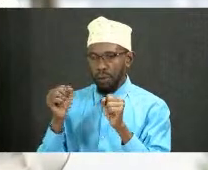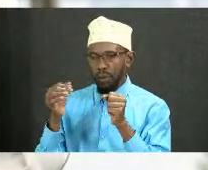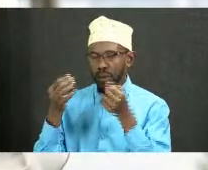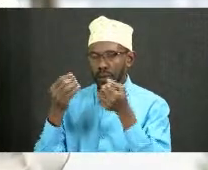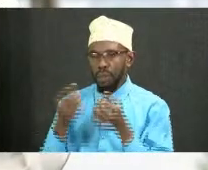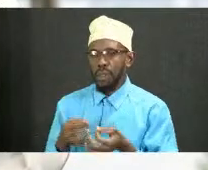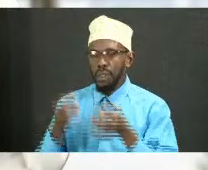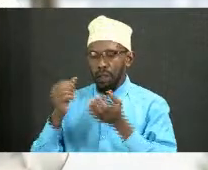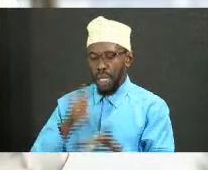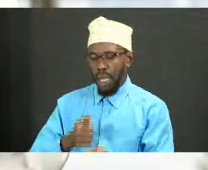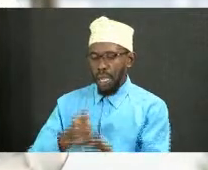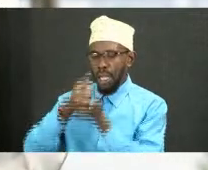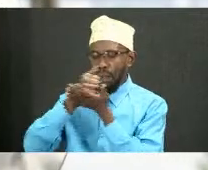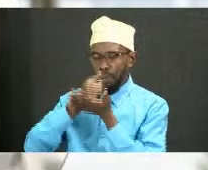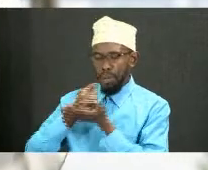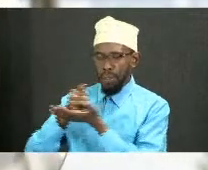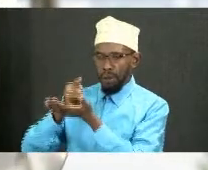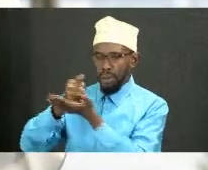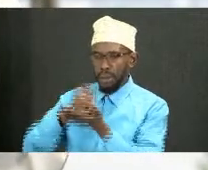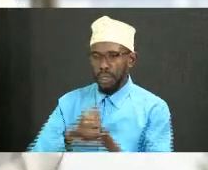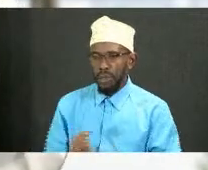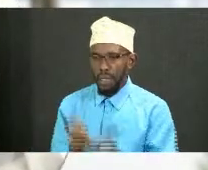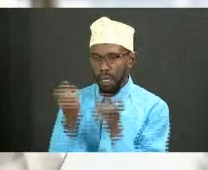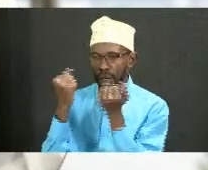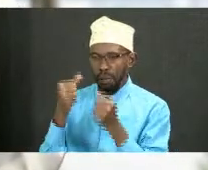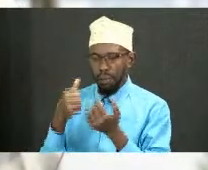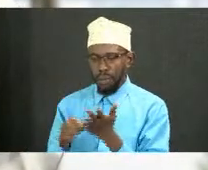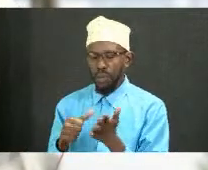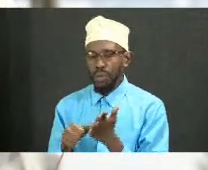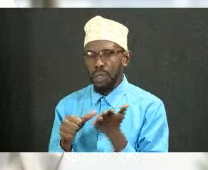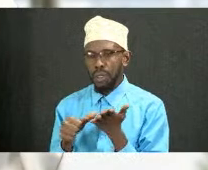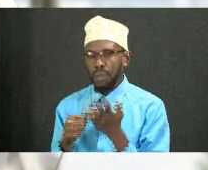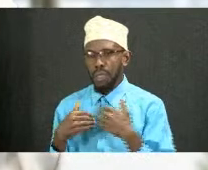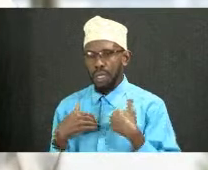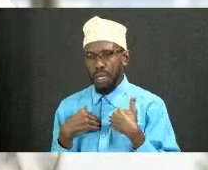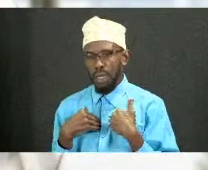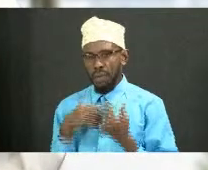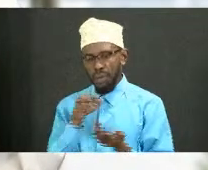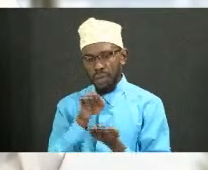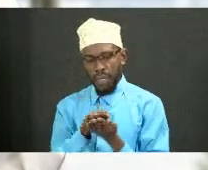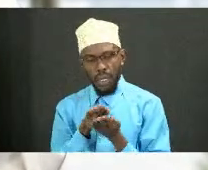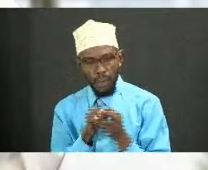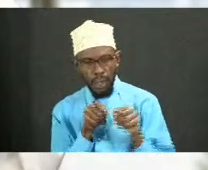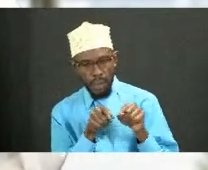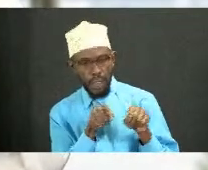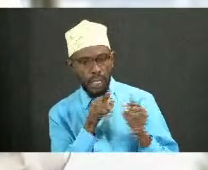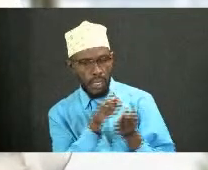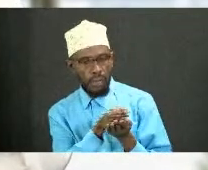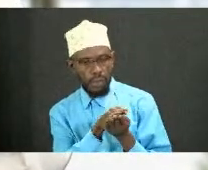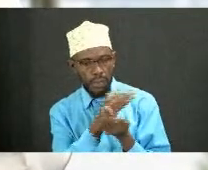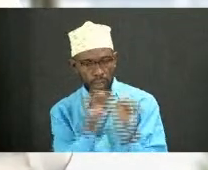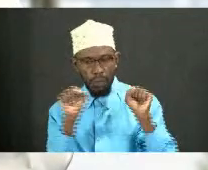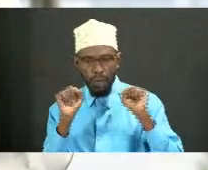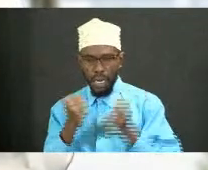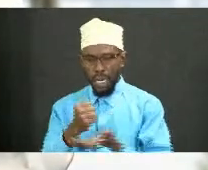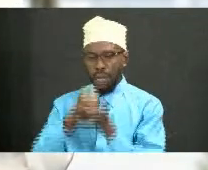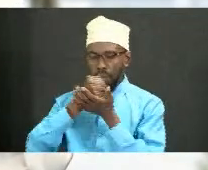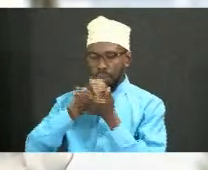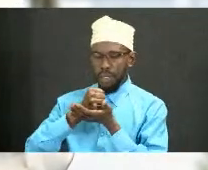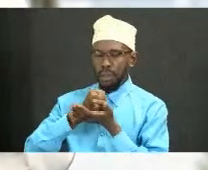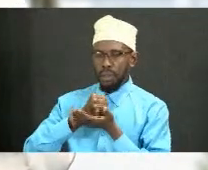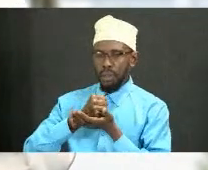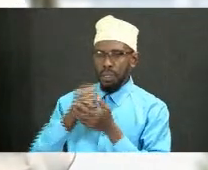Vitu kama hivi naweza kutusaidia lao kutatokea msukosuko, angalau una akiba mahali inaweza